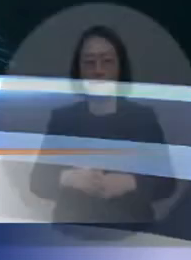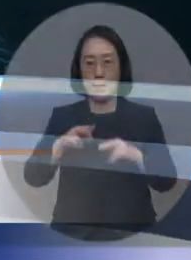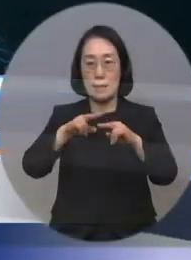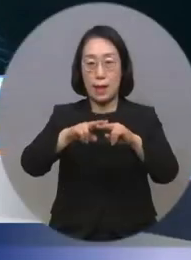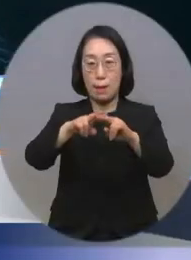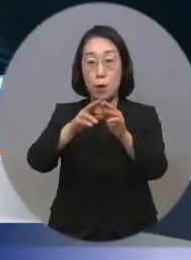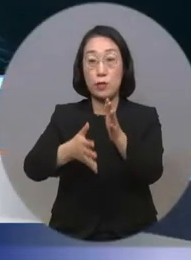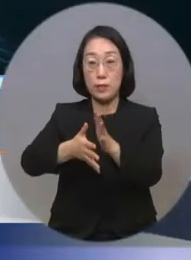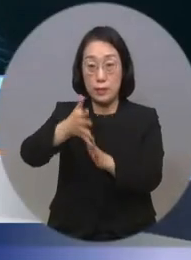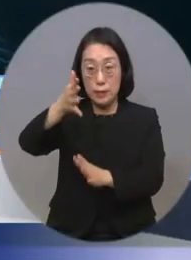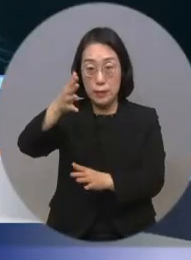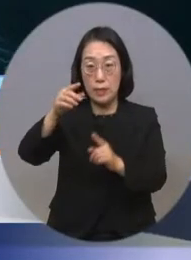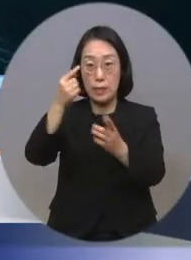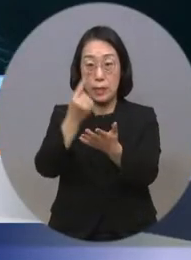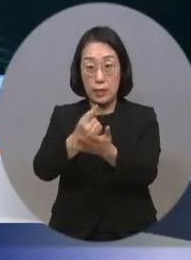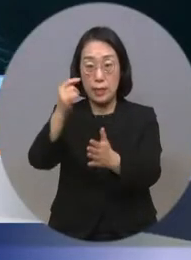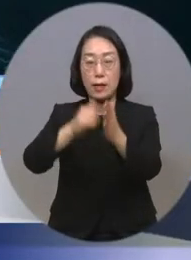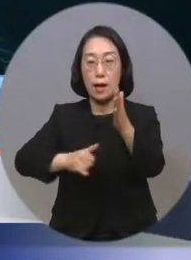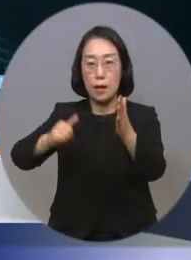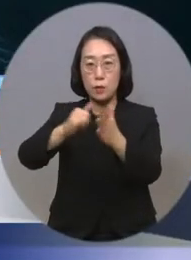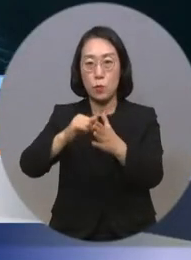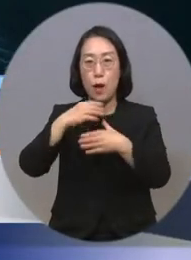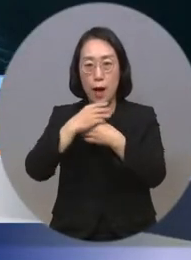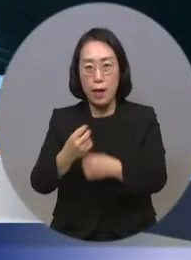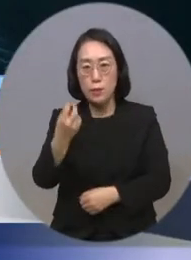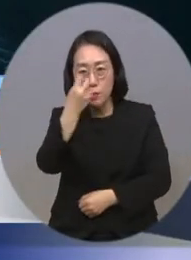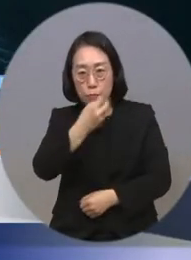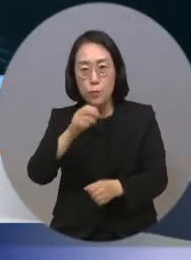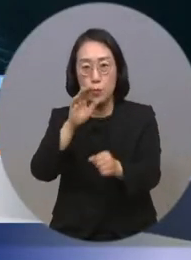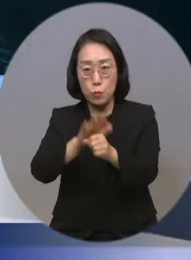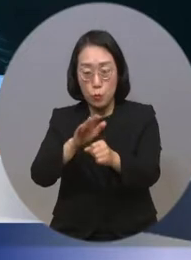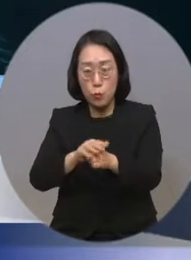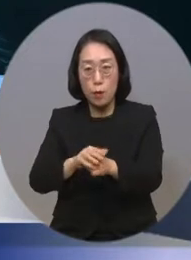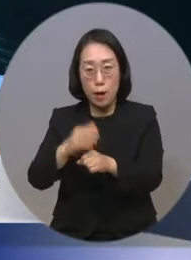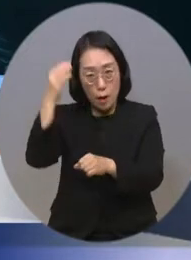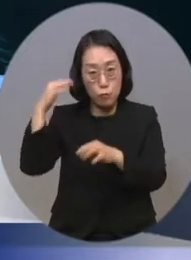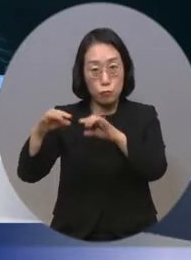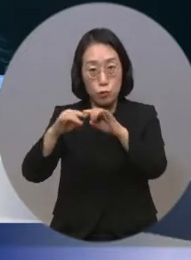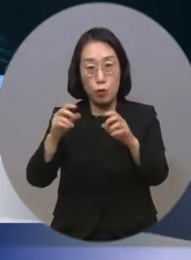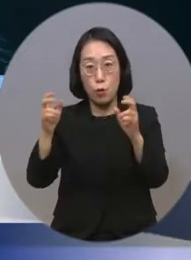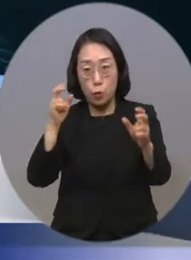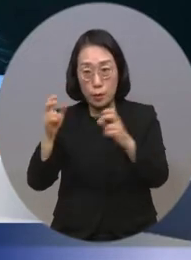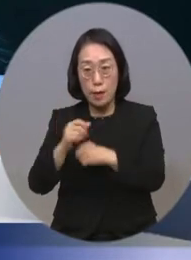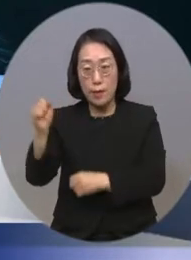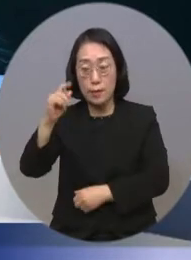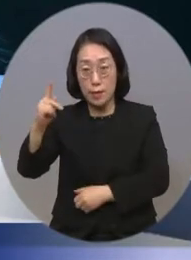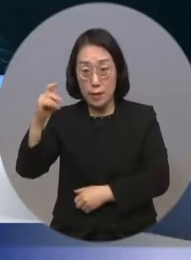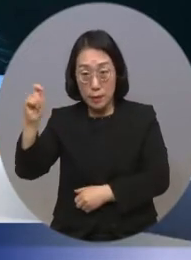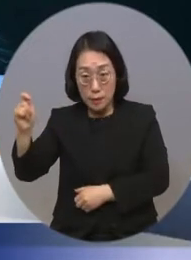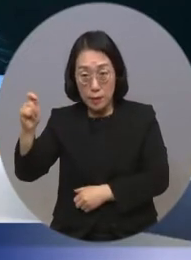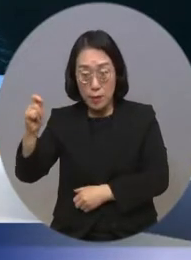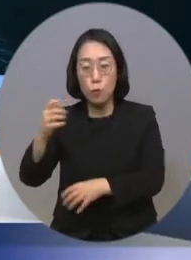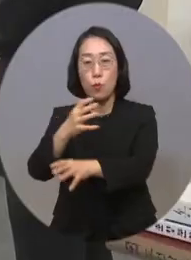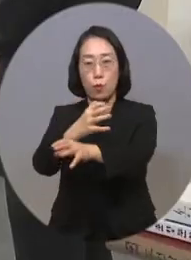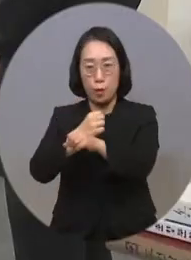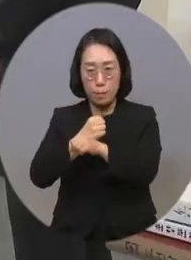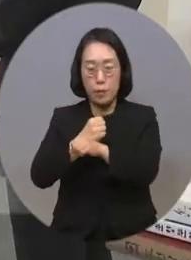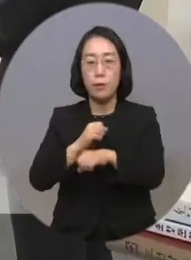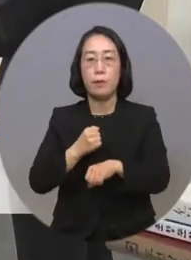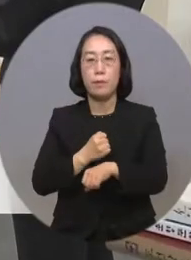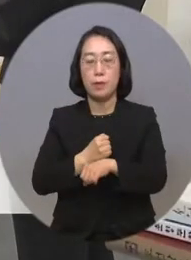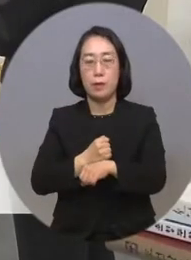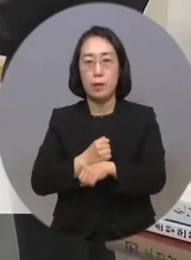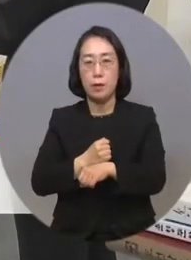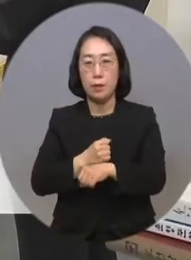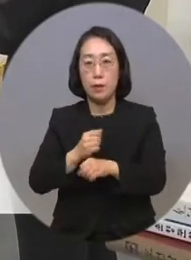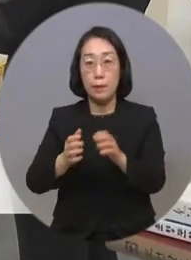전북 남원시가 1인 가구의 안전을 지키기 위해 한국전력과 SKT와 손을 맞잡았습니다.